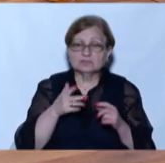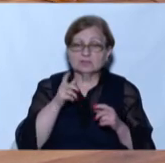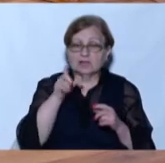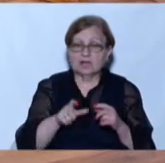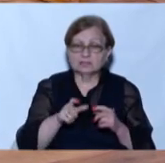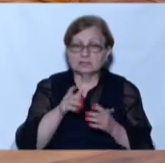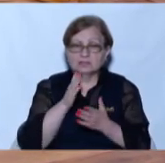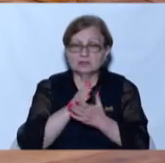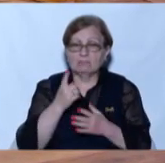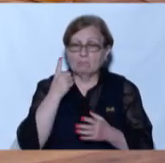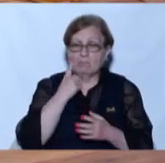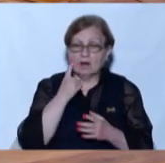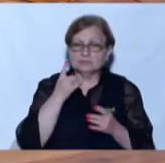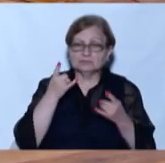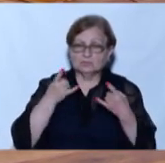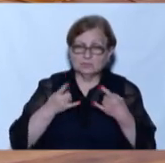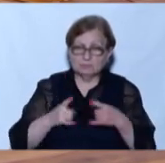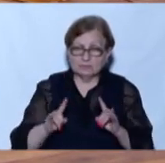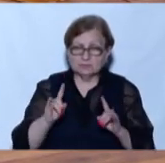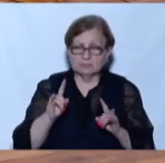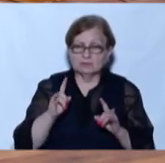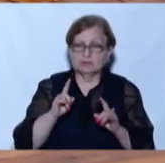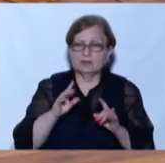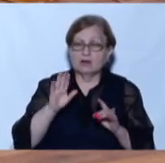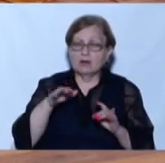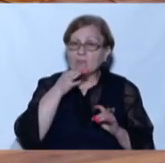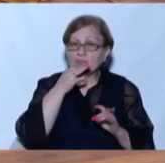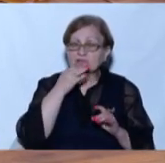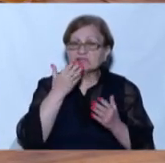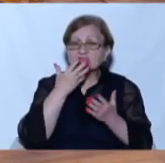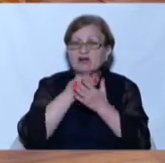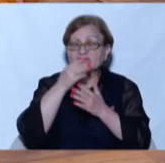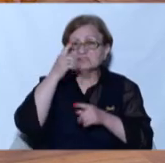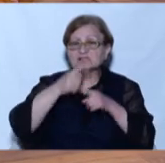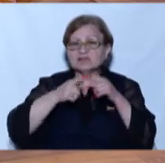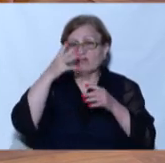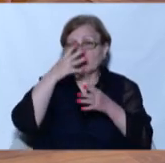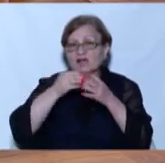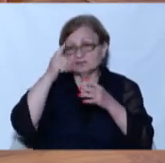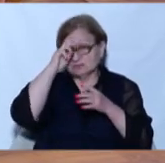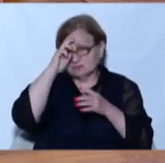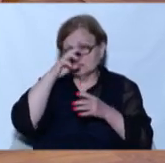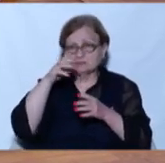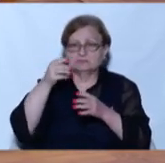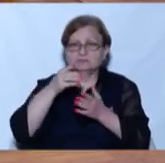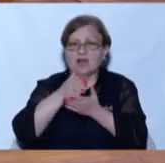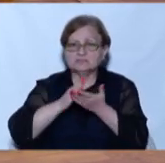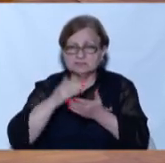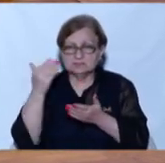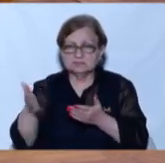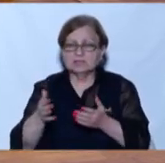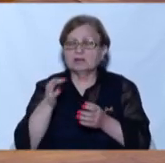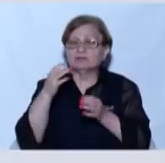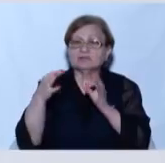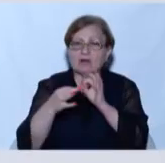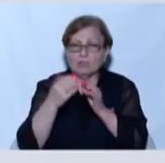ადამიანი, რომელიც მარტო იბადება და მარტო მოდის, მერე ხდება თავისი ქვეყნის ნაწილი და ასე შემდეგ თავის დამოკიდებულება